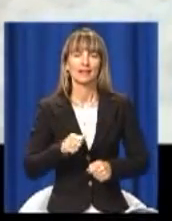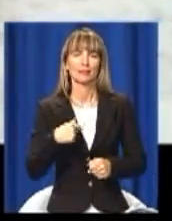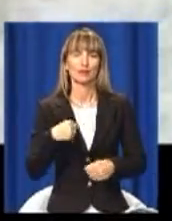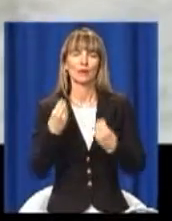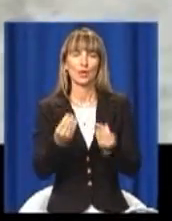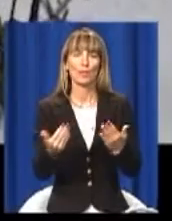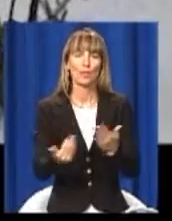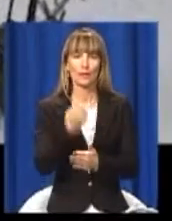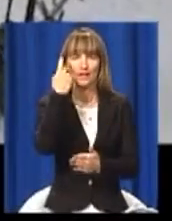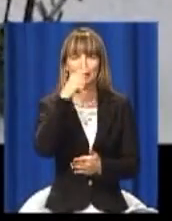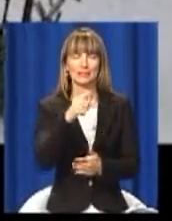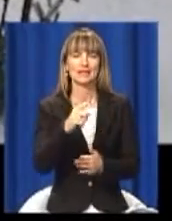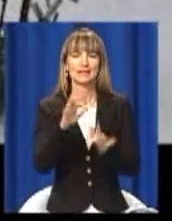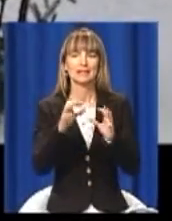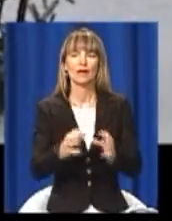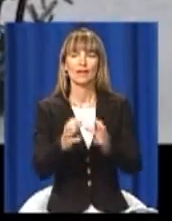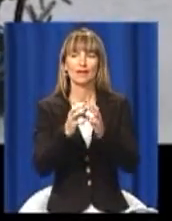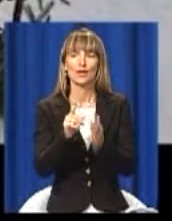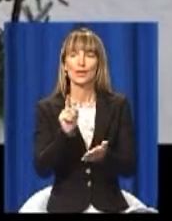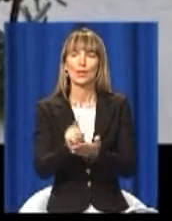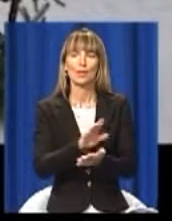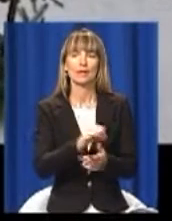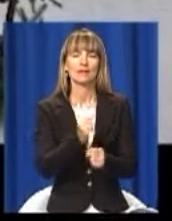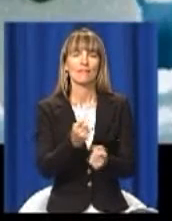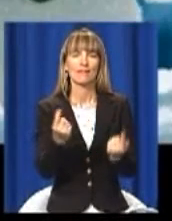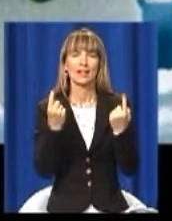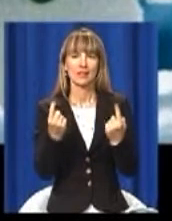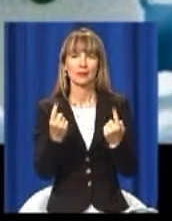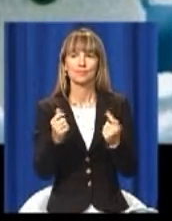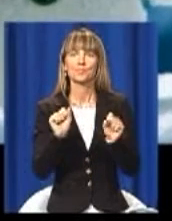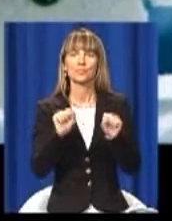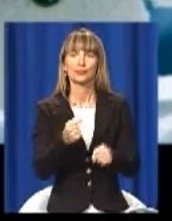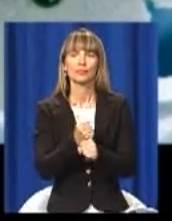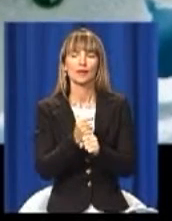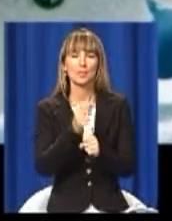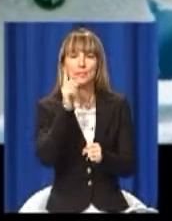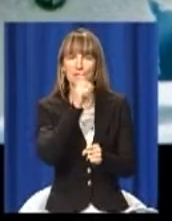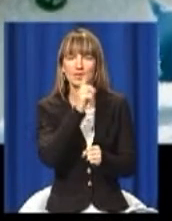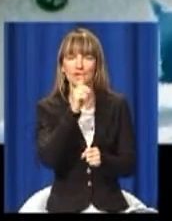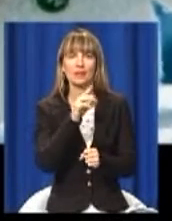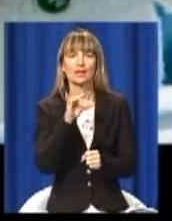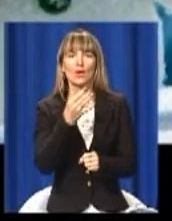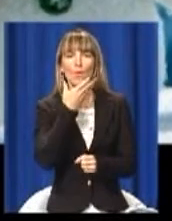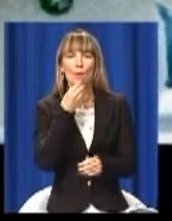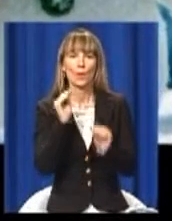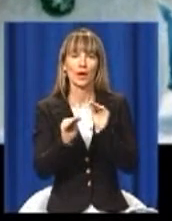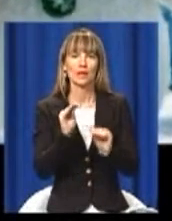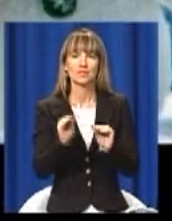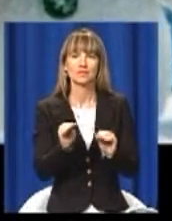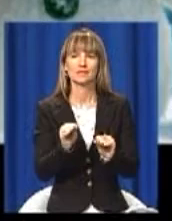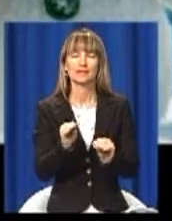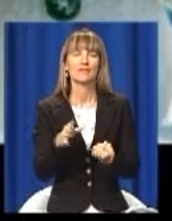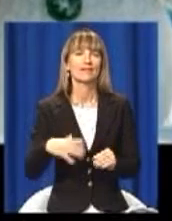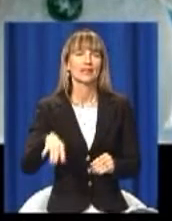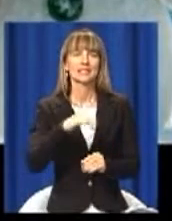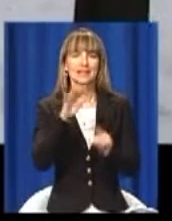ідей. Сніговички. Зовсім не обов'язково ліпити великих сніговиків. Можна зліпити мініатюрних та прикрасити їх. Цих